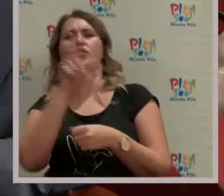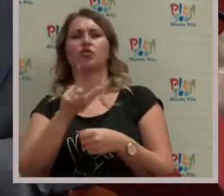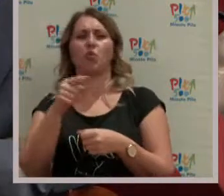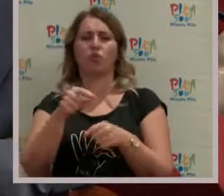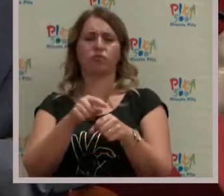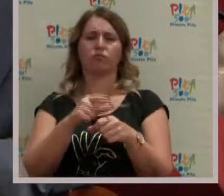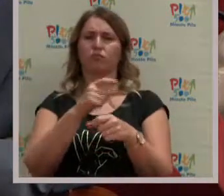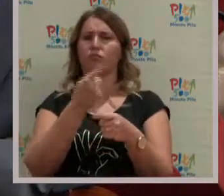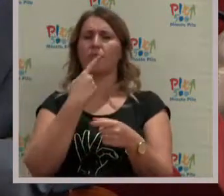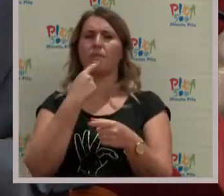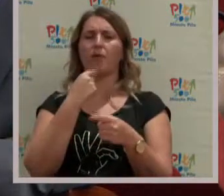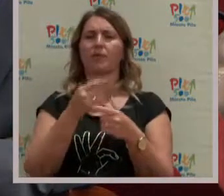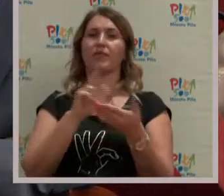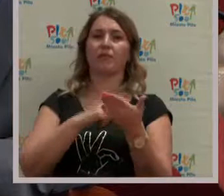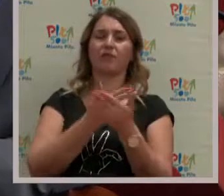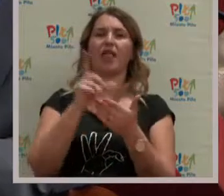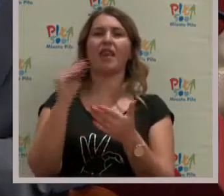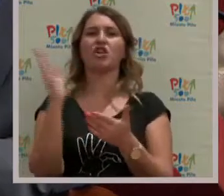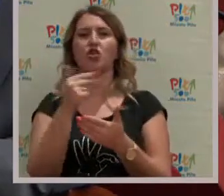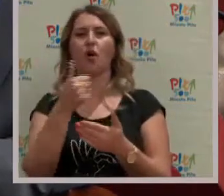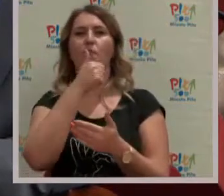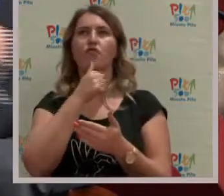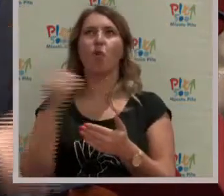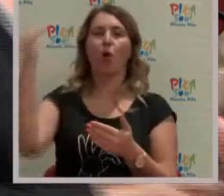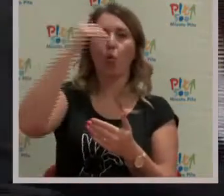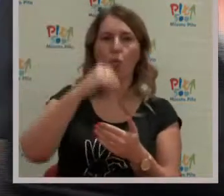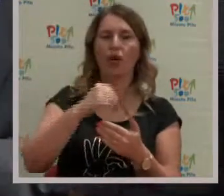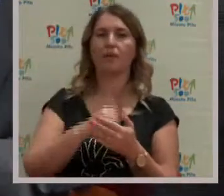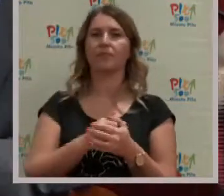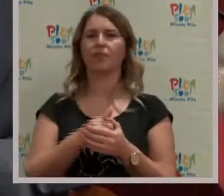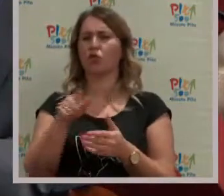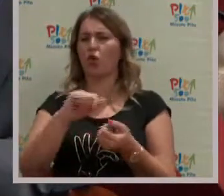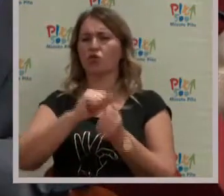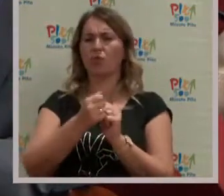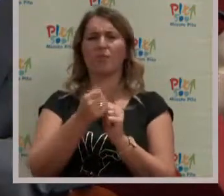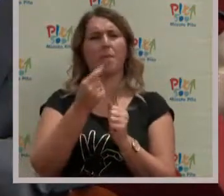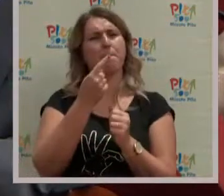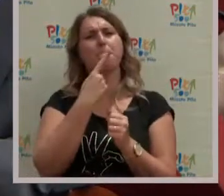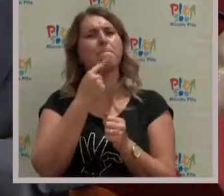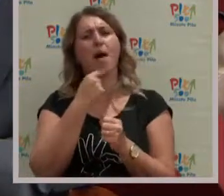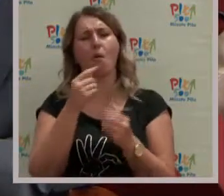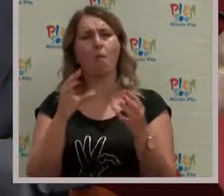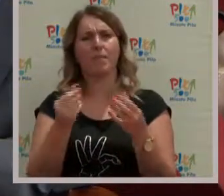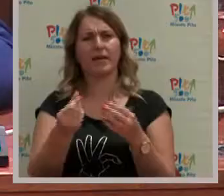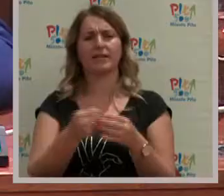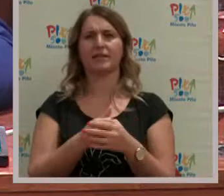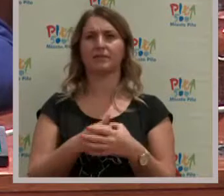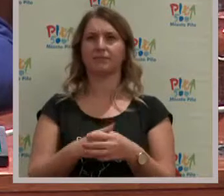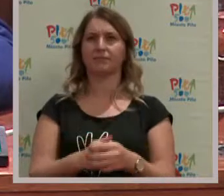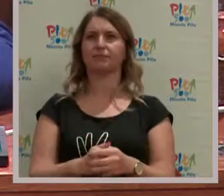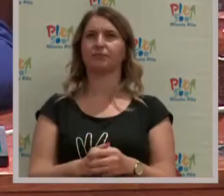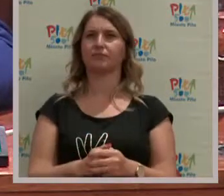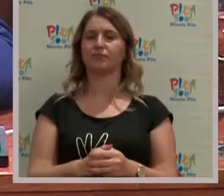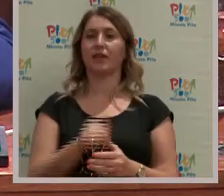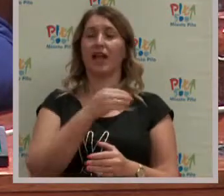jak Leszno, Zielona Góra, Gorzów to są bardzo małe sumy. My nie mamy tutaj takich